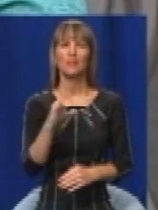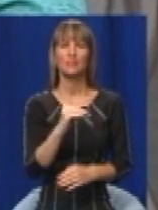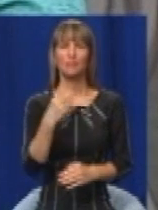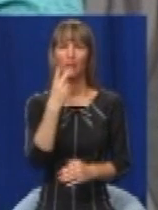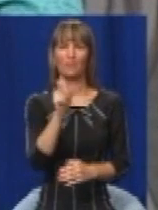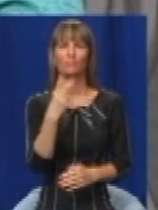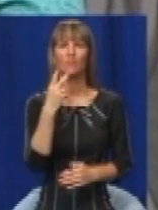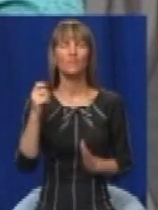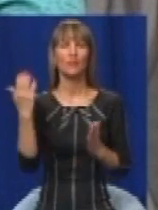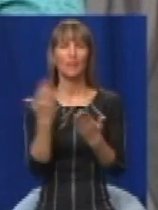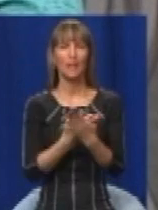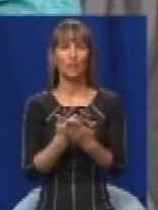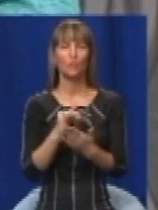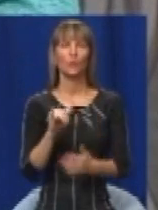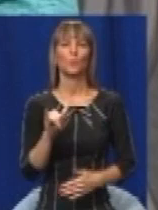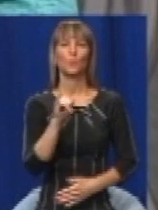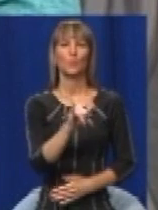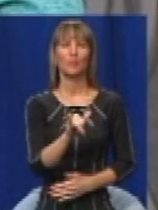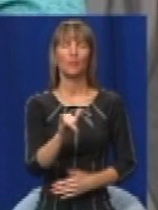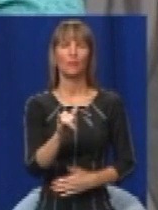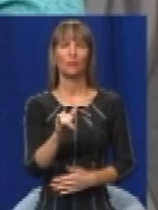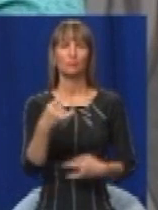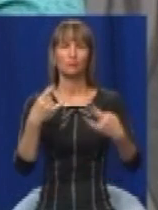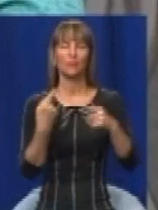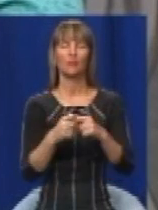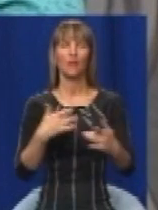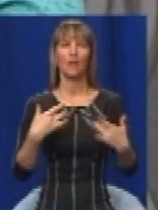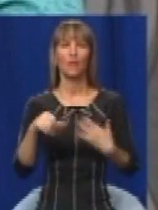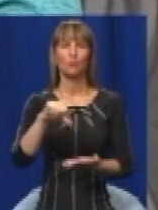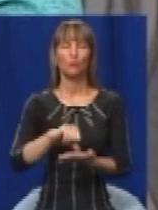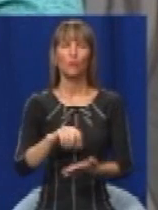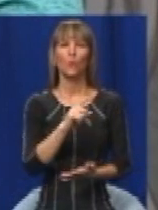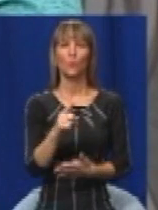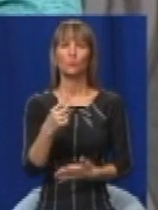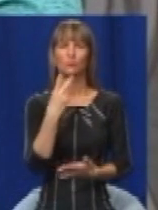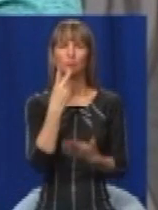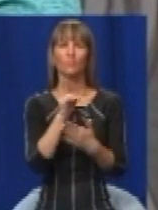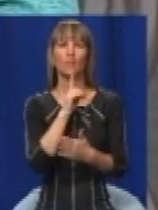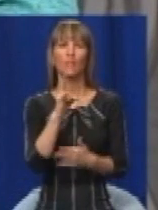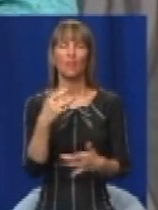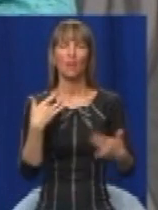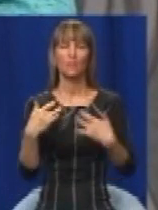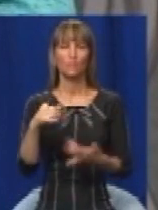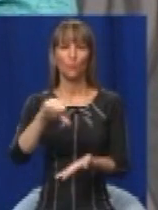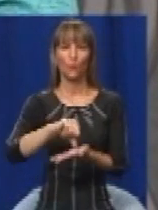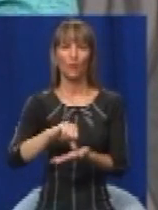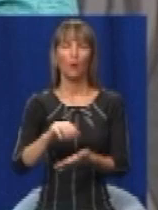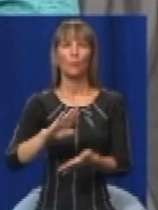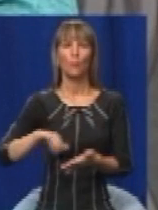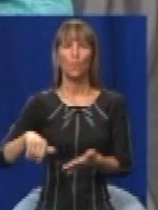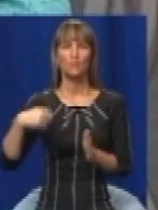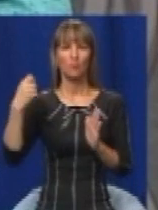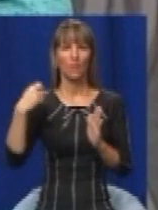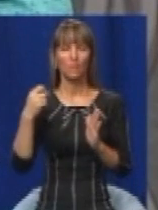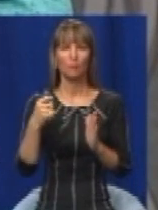фільм, і вони, у них в об'єктиві це актори, так, напевно, кожен звертає увагу на актора. Але, попри все, поза кадром